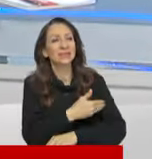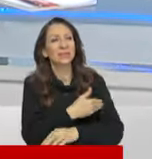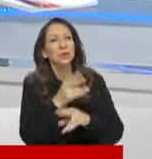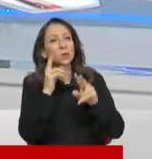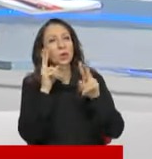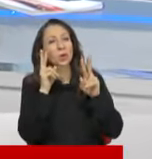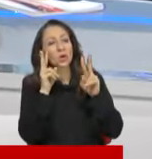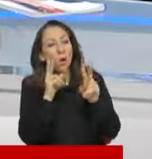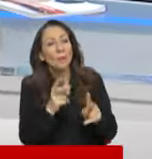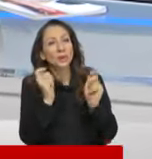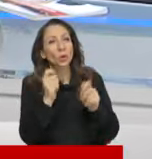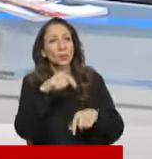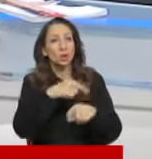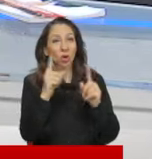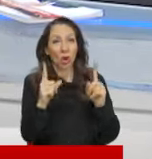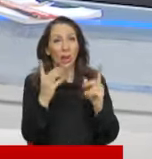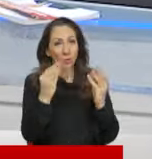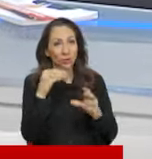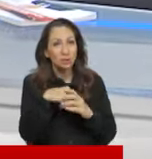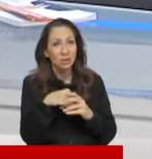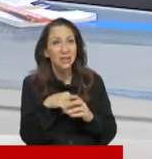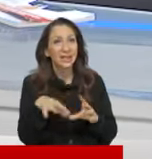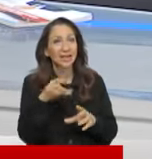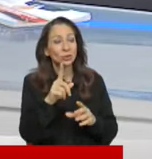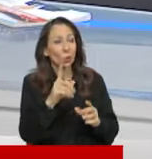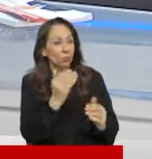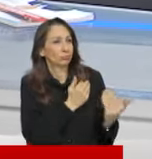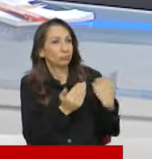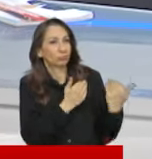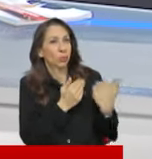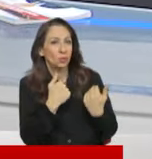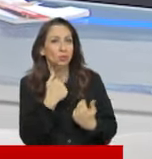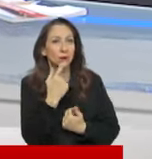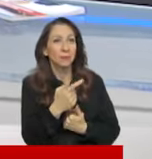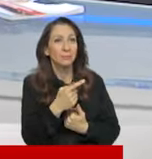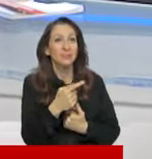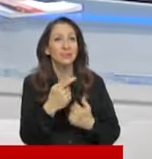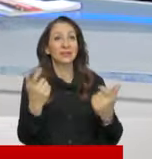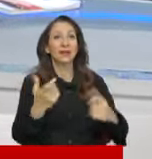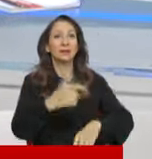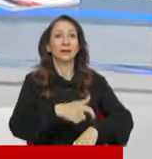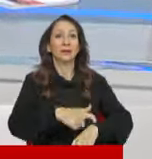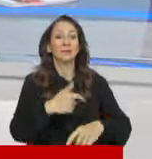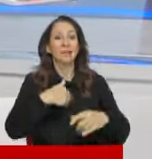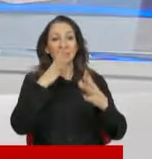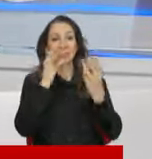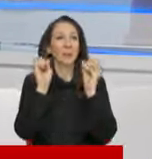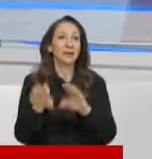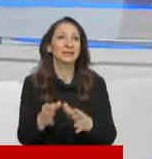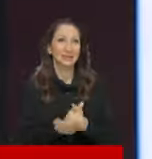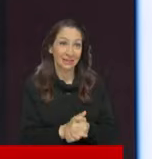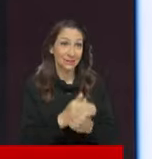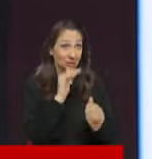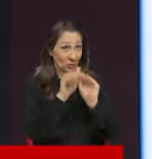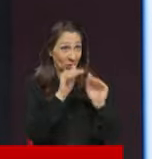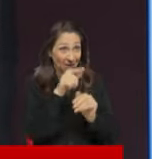buluşmak zorlandığı bir dönem olduğu için genelde şu tepkiyle karşılaşıyoruz onu söyleyeyim nerede kaldınız bizi kimlere bıraktınız